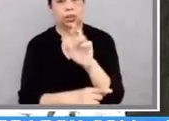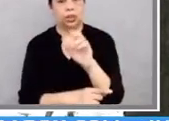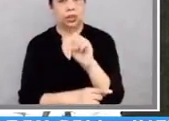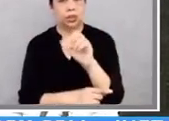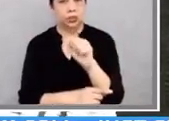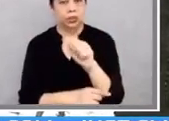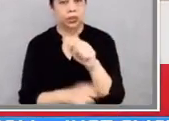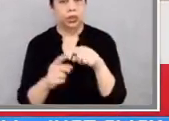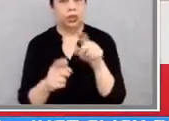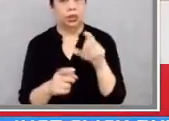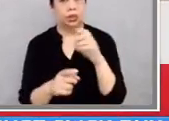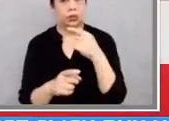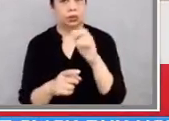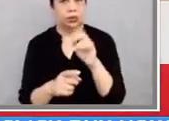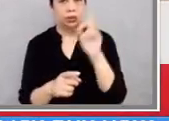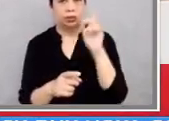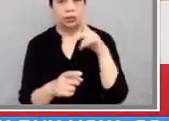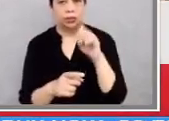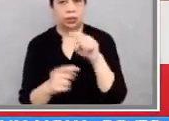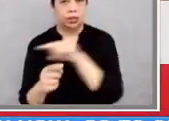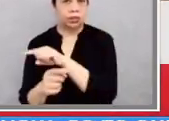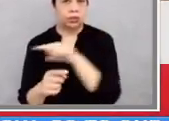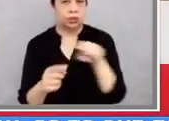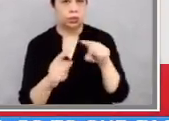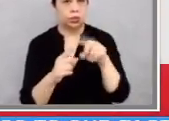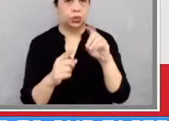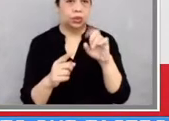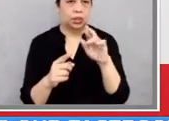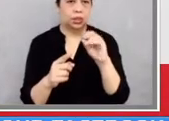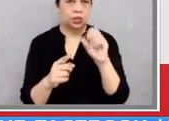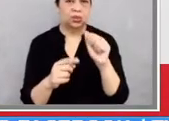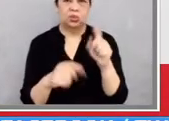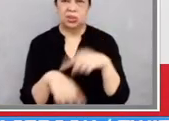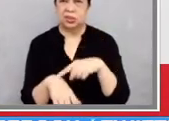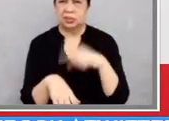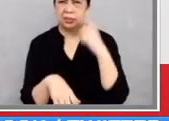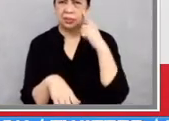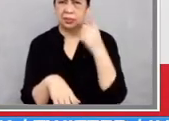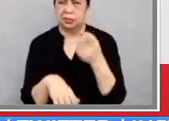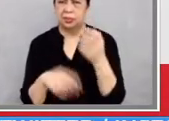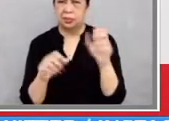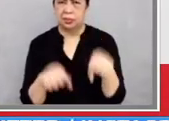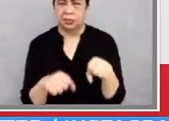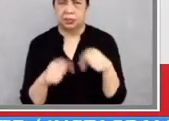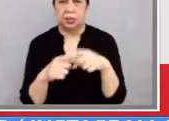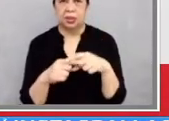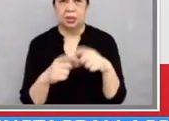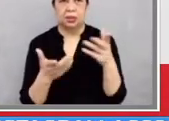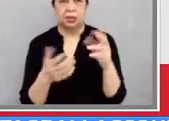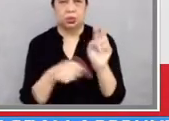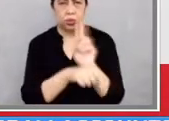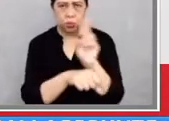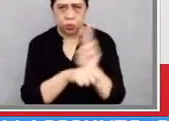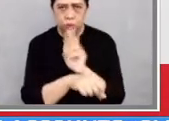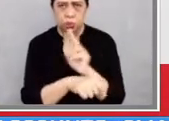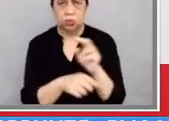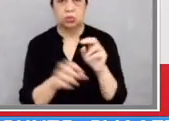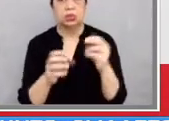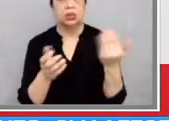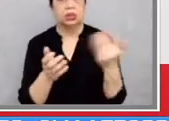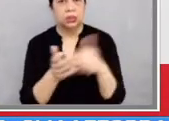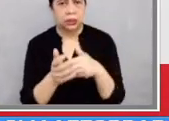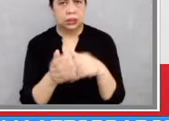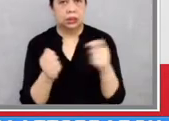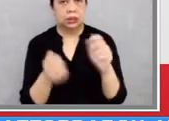Rosa. Mm-hmm. Maano oras po kaya mapapakinabangan at ma-free up na itong lugar kung saan nagkaroon ng